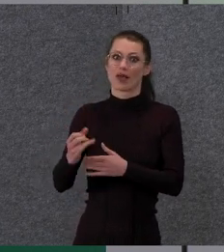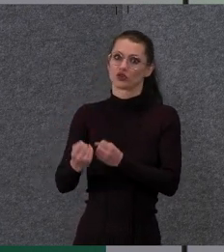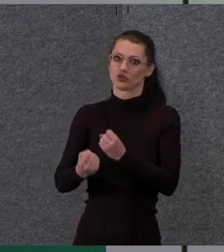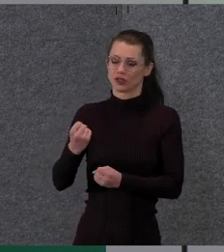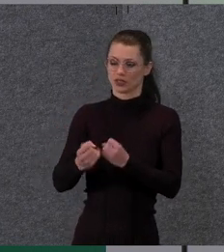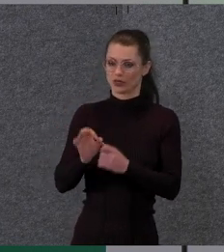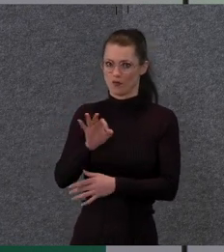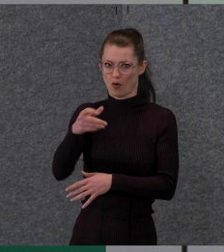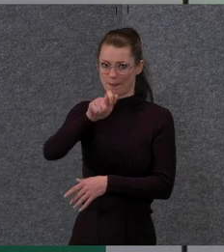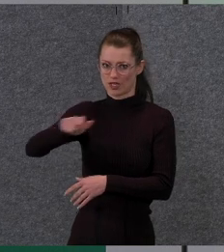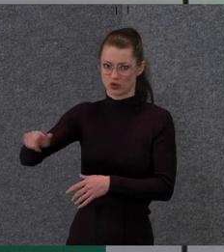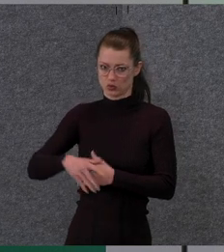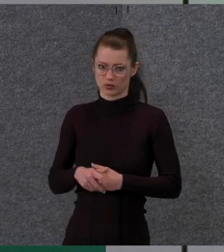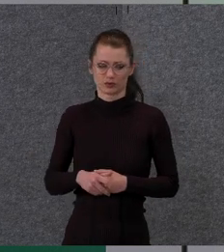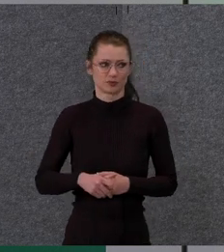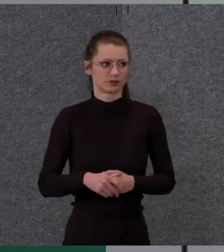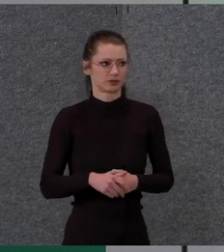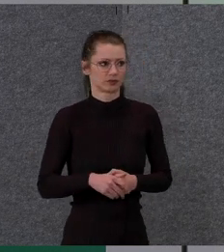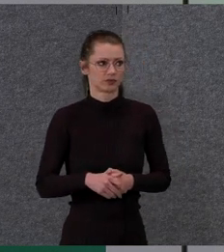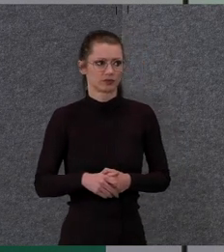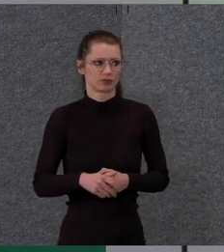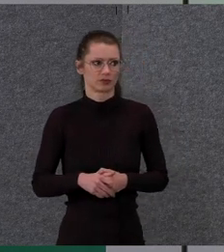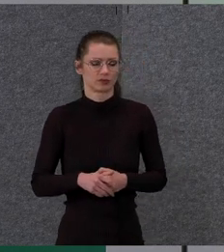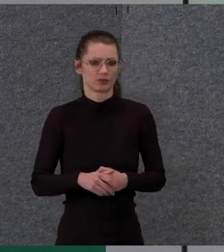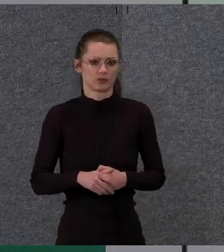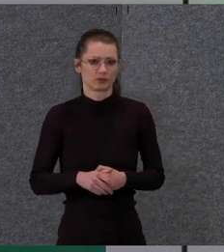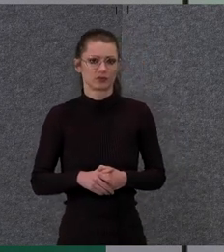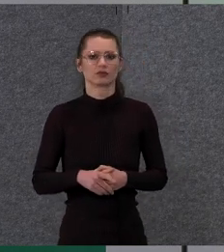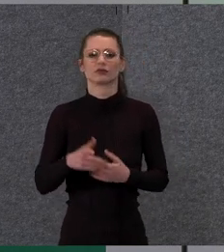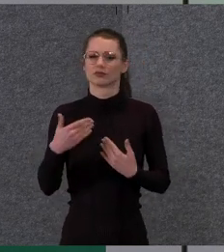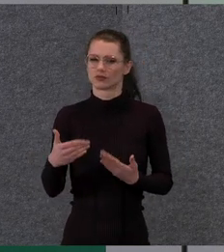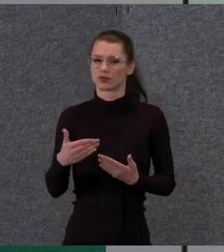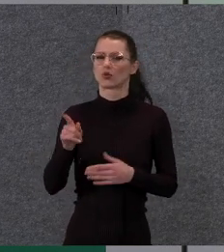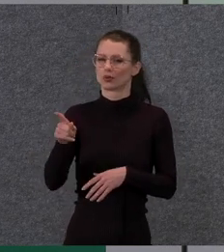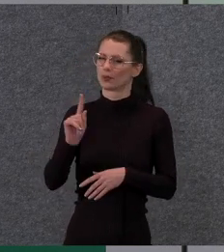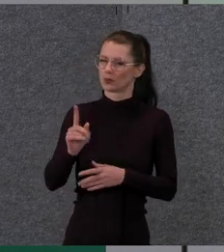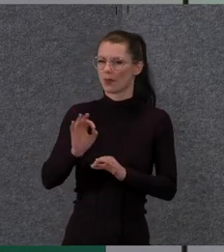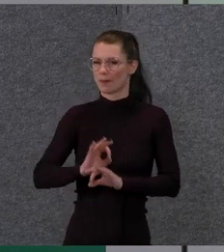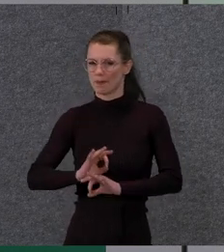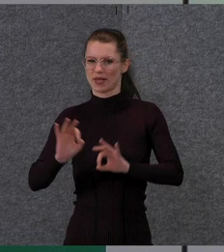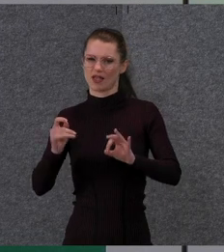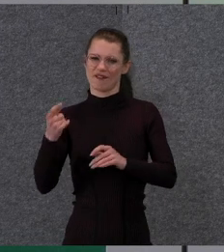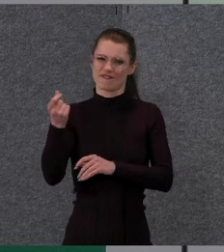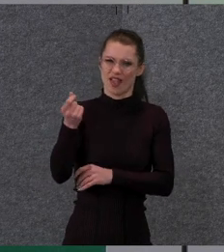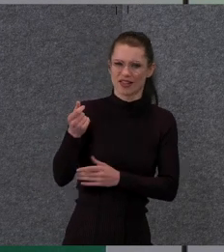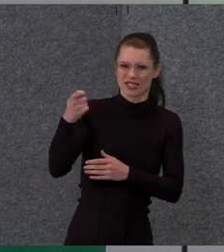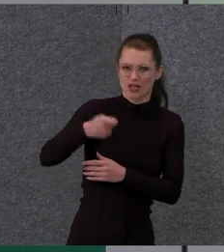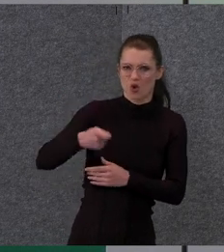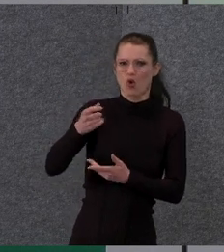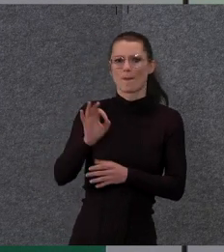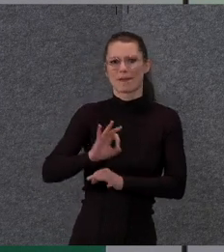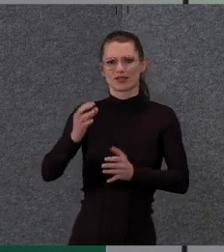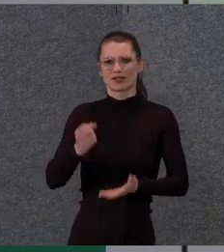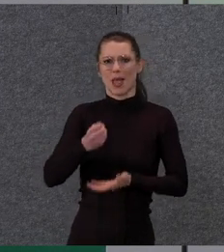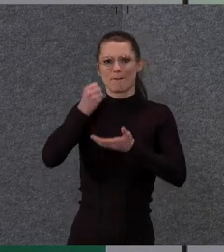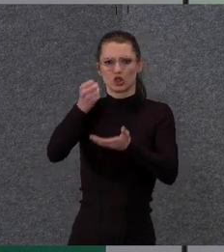die im Mittelbau stattfinden aktuell. Und da müssen wir einfach gegensteuern. Also wir brauchen da eine bessere Finanzierung, besseres Budget. Und